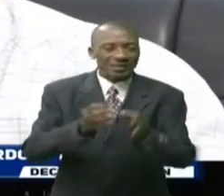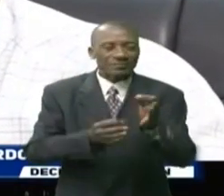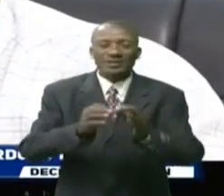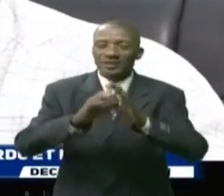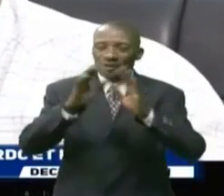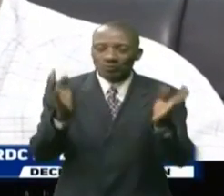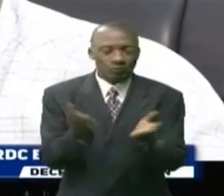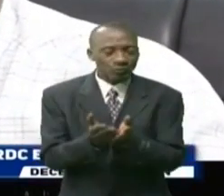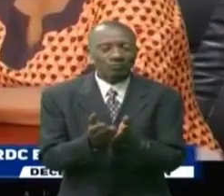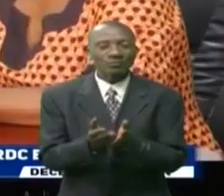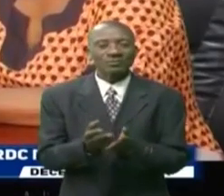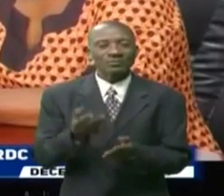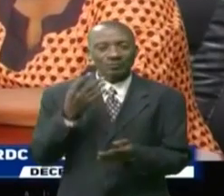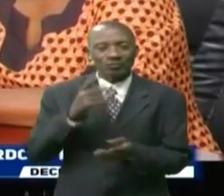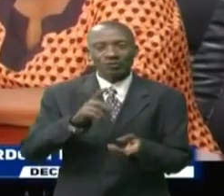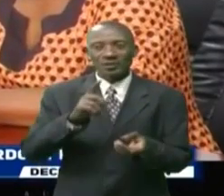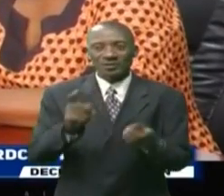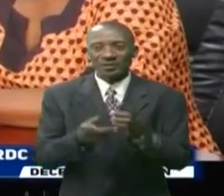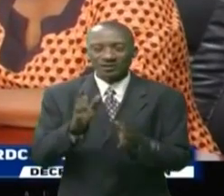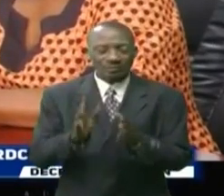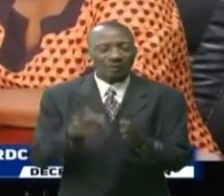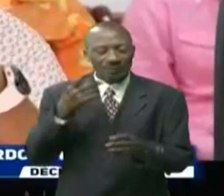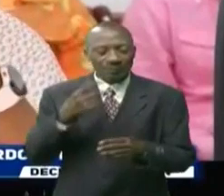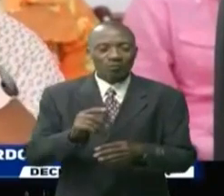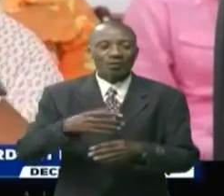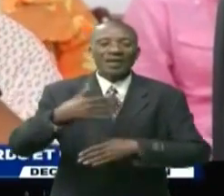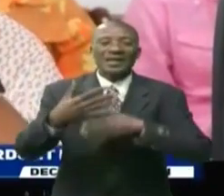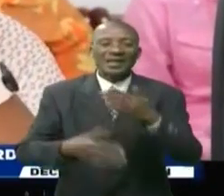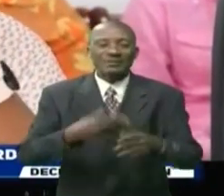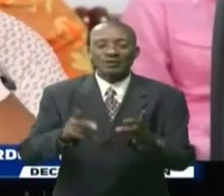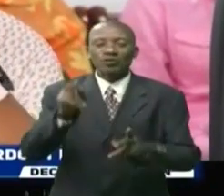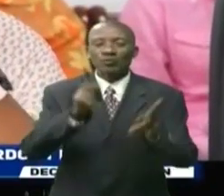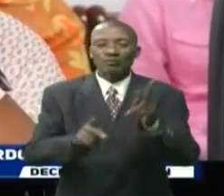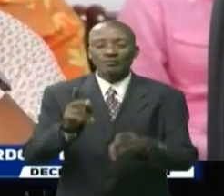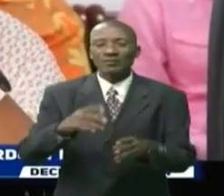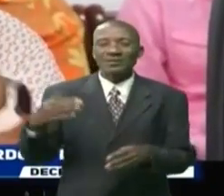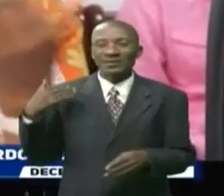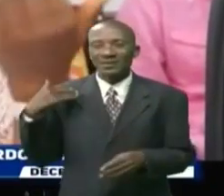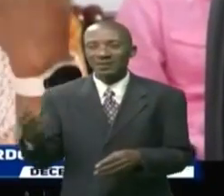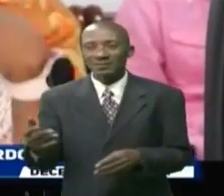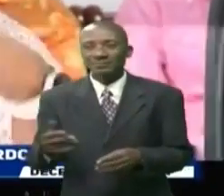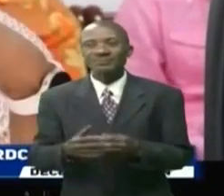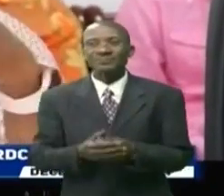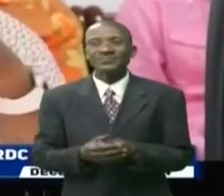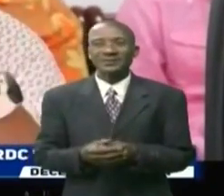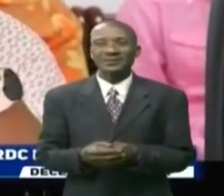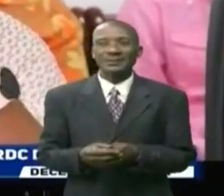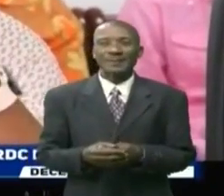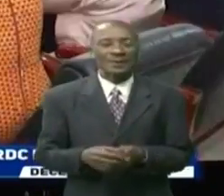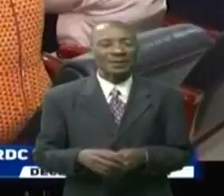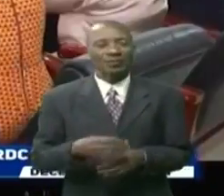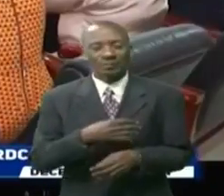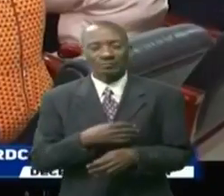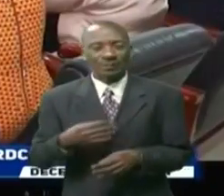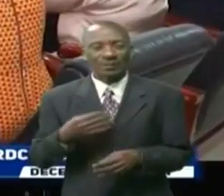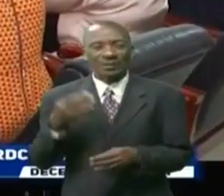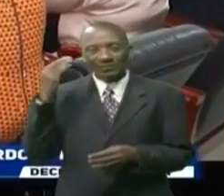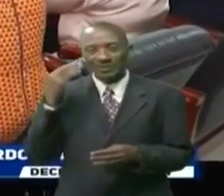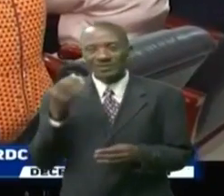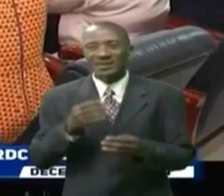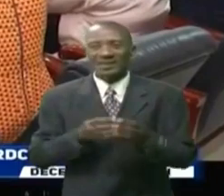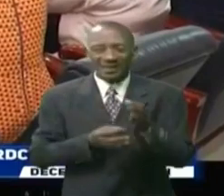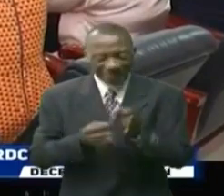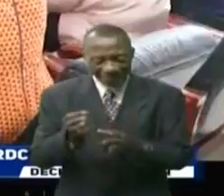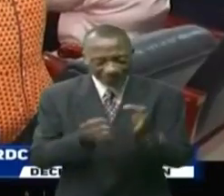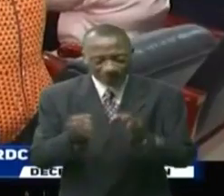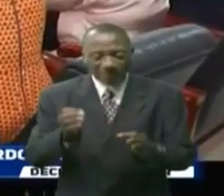ce, à tous les niveaux. La présidente du CEFOC, Marie-Claire Tawab, a souligné que parmi les objectifs de sa structure, celle-ci se